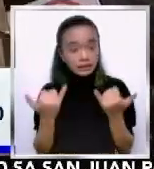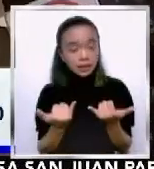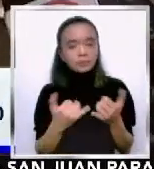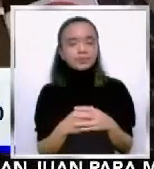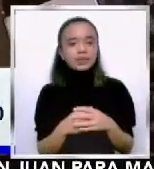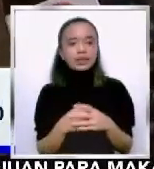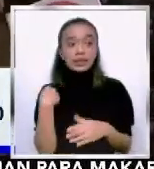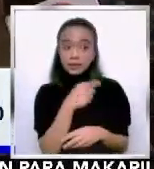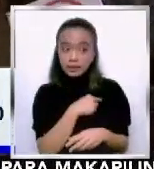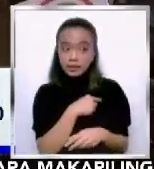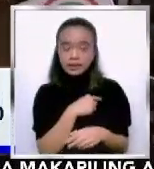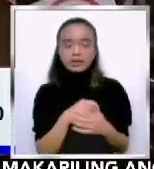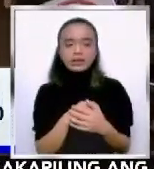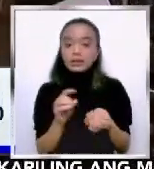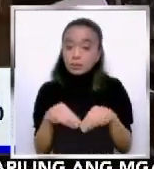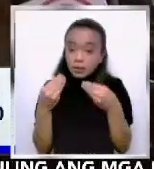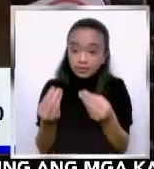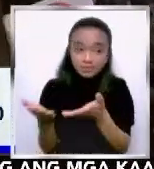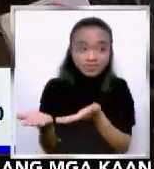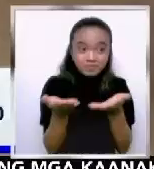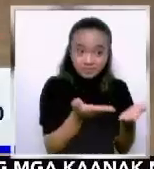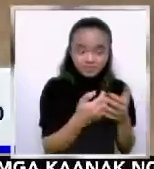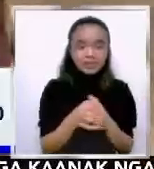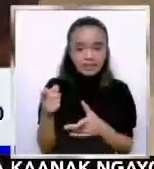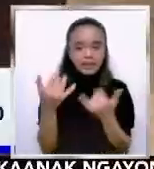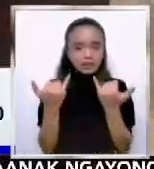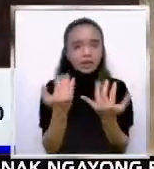namin na buong buo at siya ay nakalaya na.